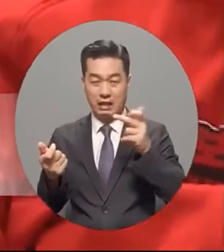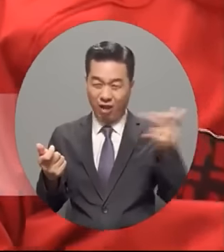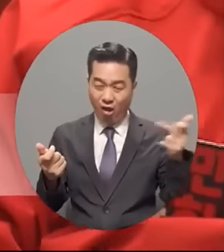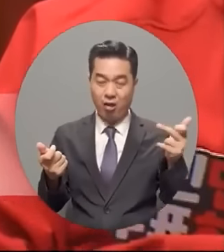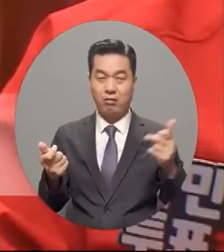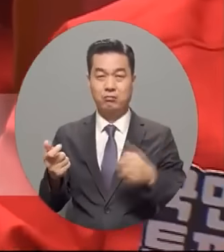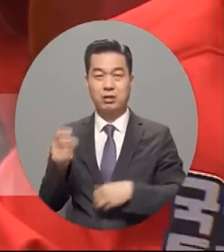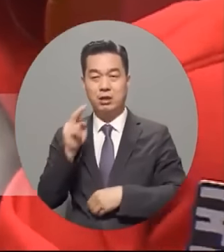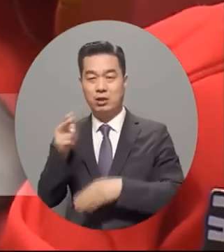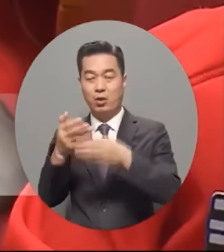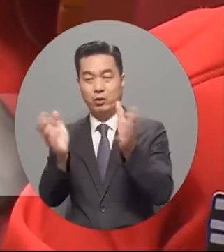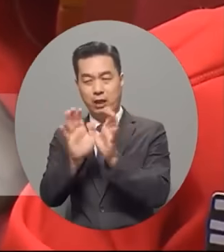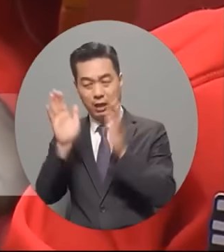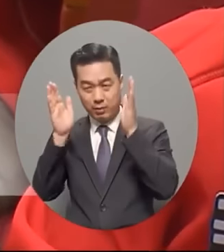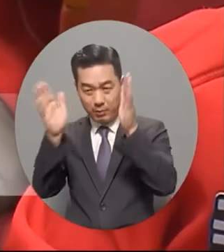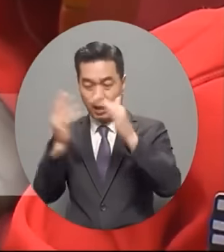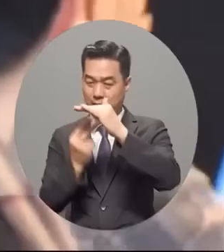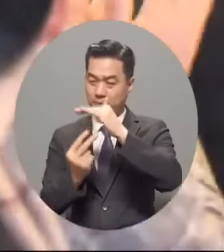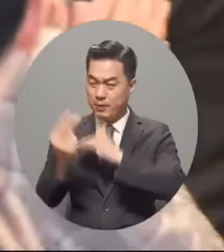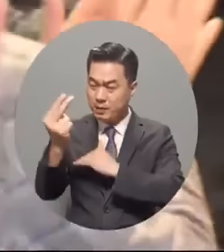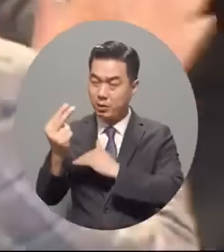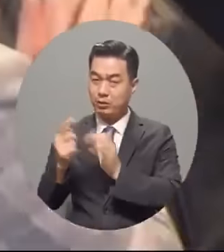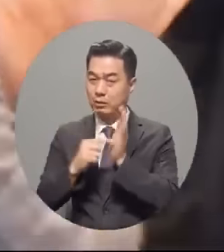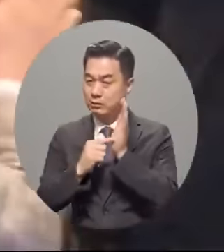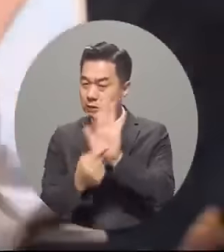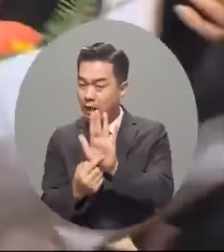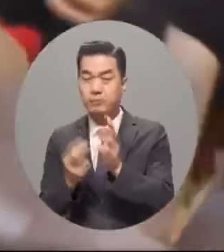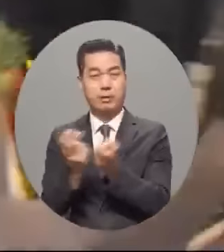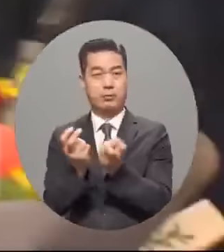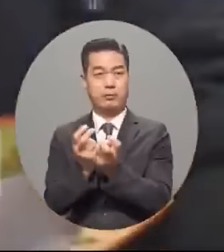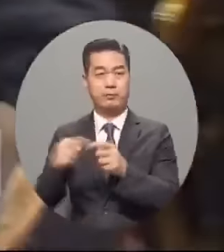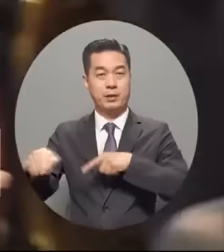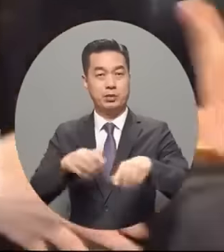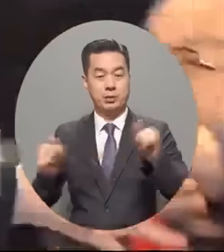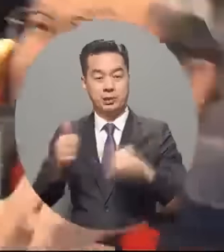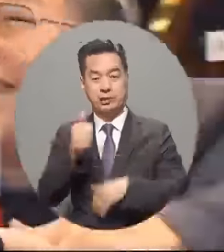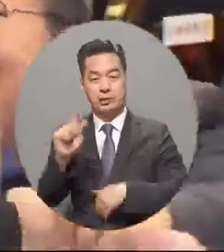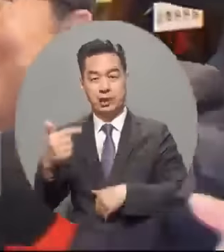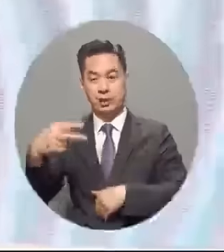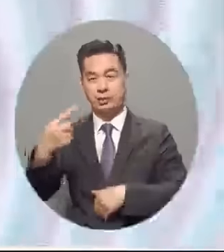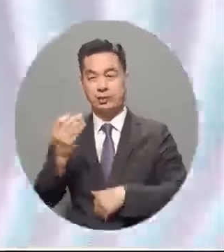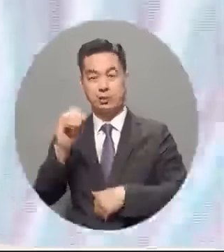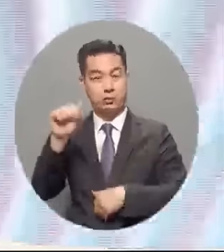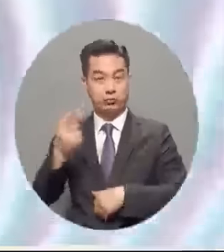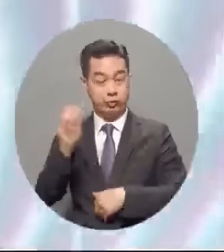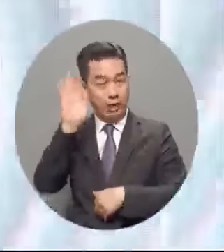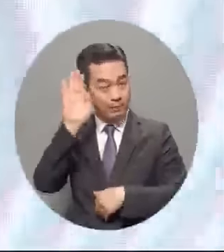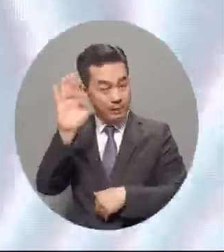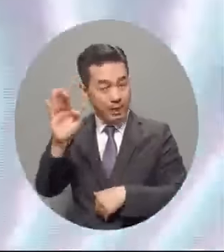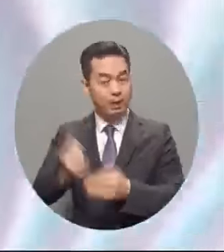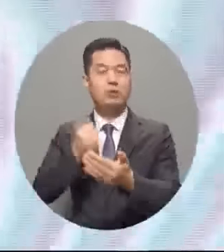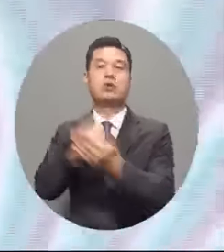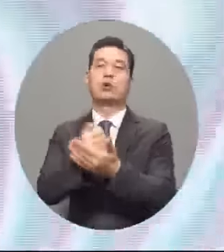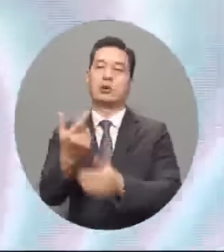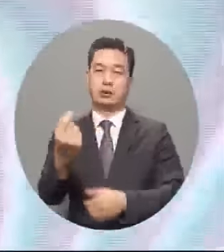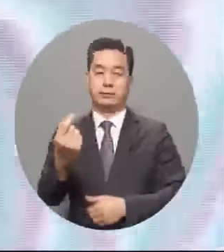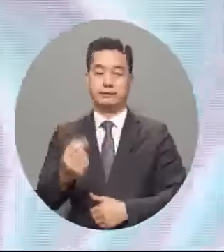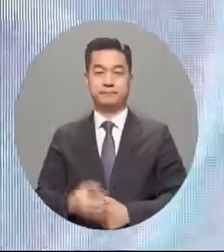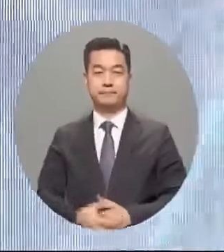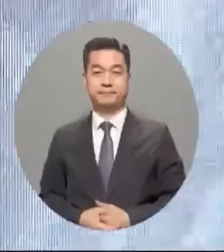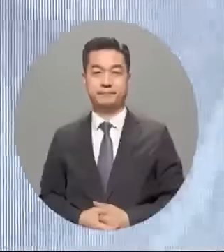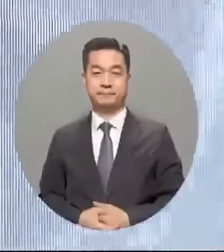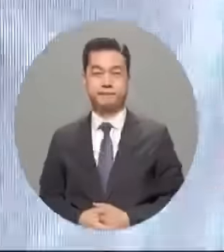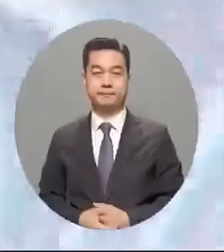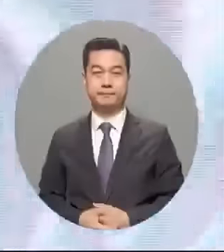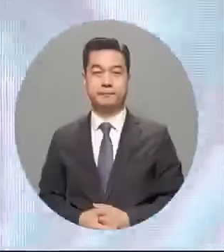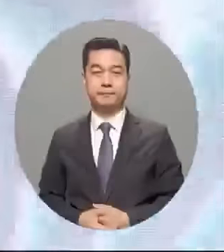방향과 비전을 어떻게 제시하 냐가 정치인 한동훈의 미래를 결정지을 것으로 보입니다 mbbc 뉴스